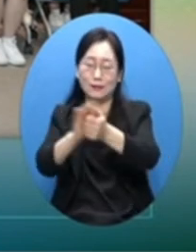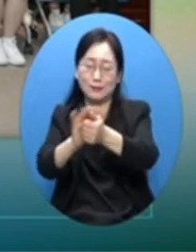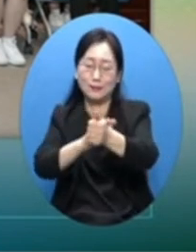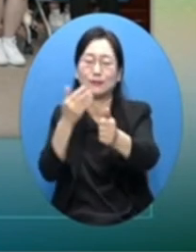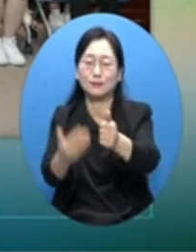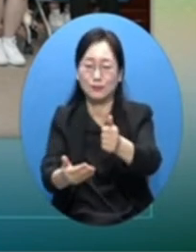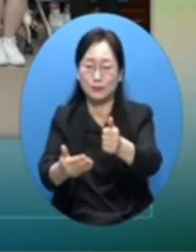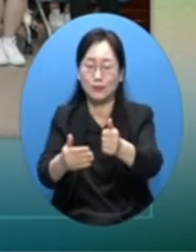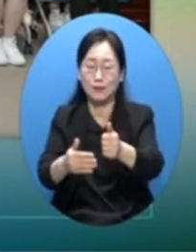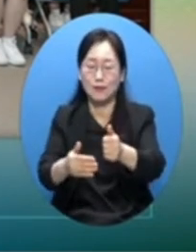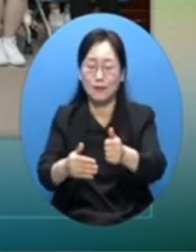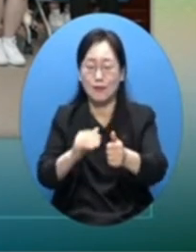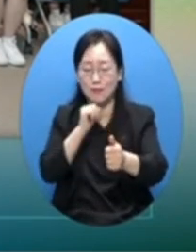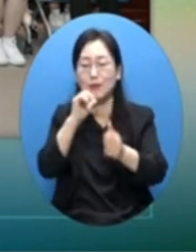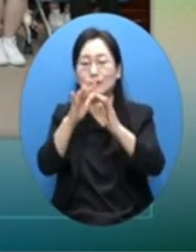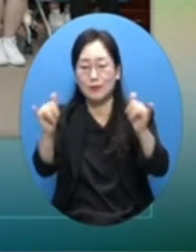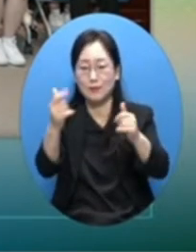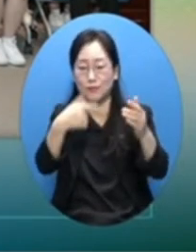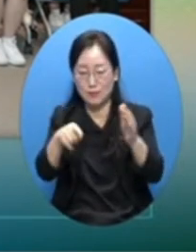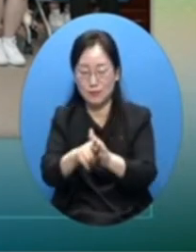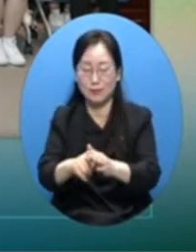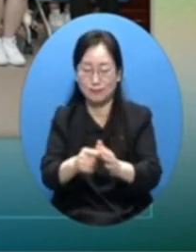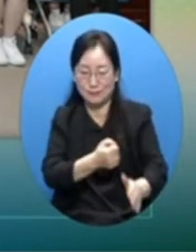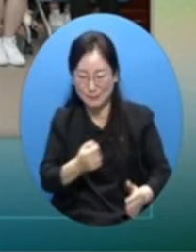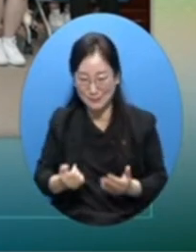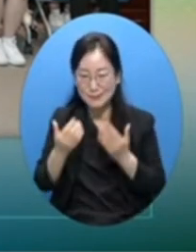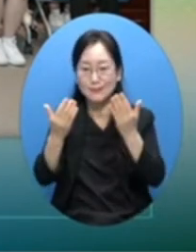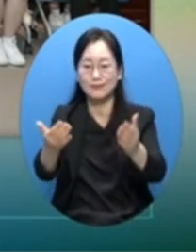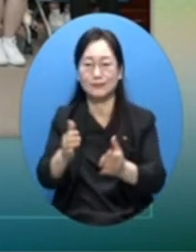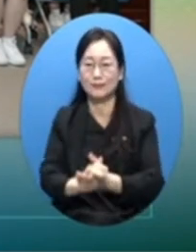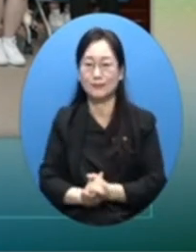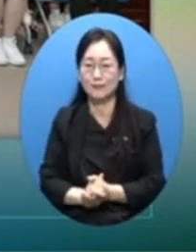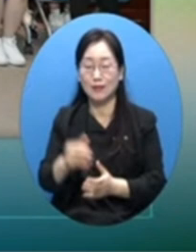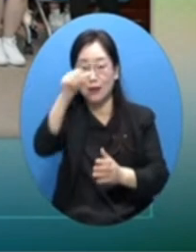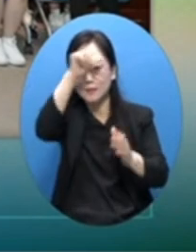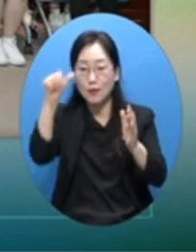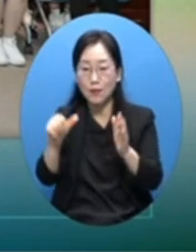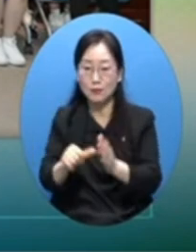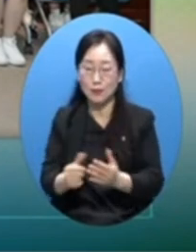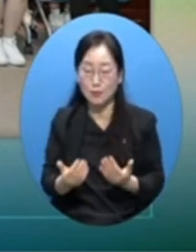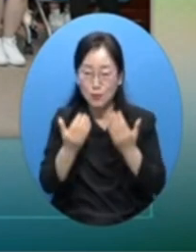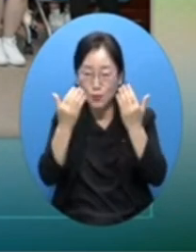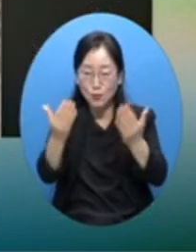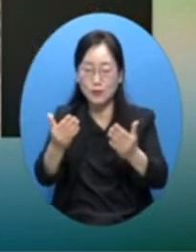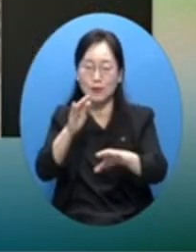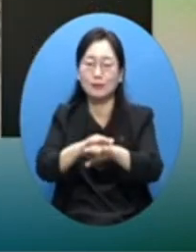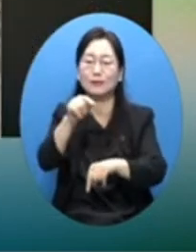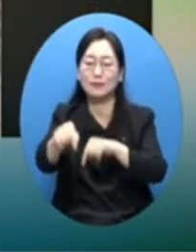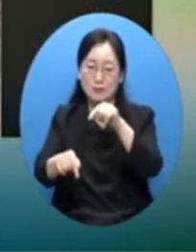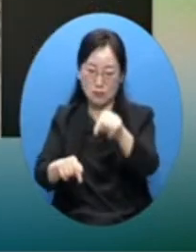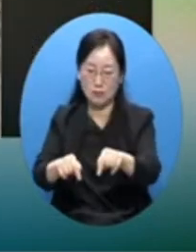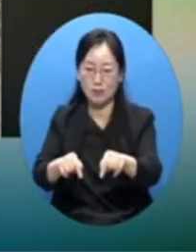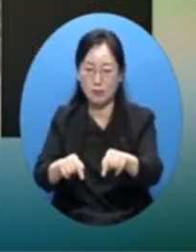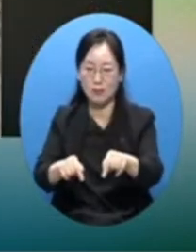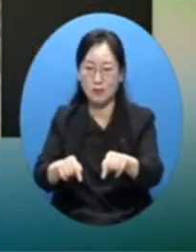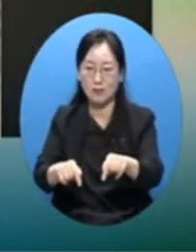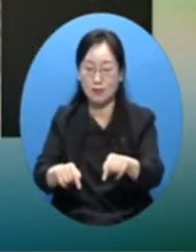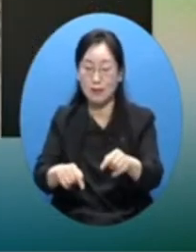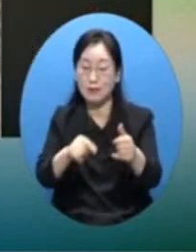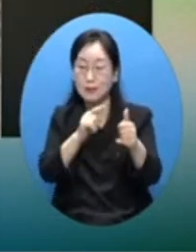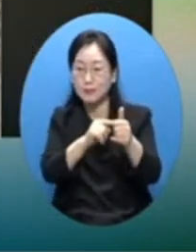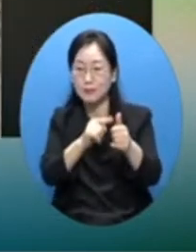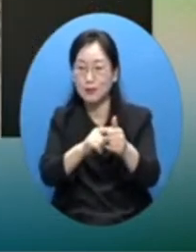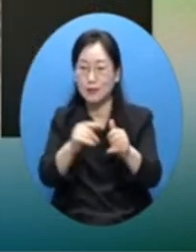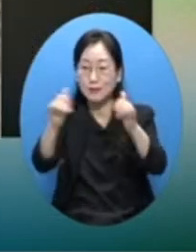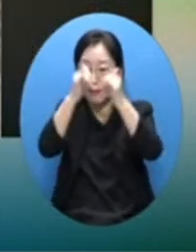삶을 가난한 자들에게 내어주었습니다. 일평생 봉사와 나눔을 수여해온 윤 원장님은 사회를 위해 헌신한